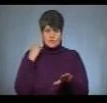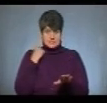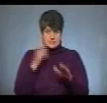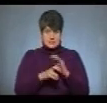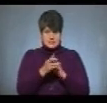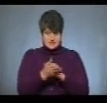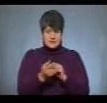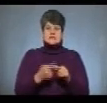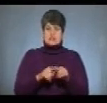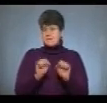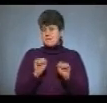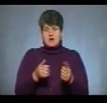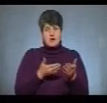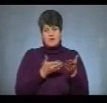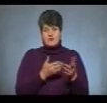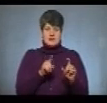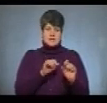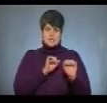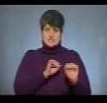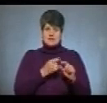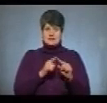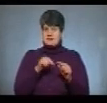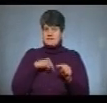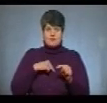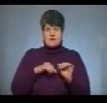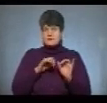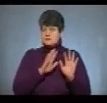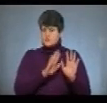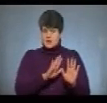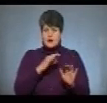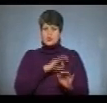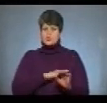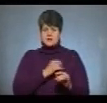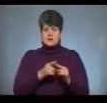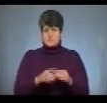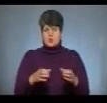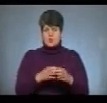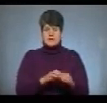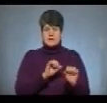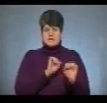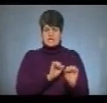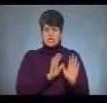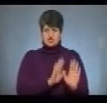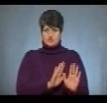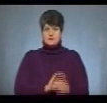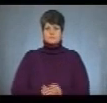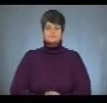її право, вона захищена, це вже стосується моральних речей, але юридично ця громада захищена.